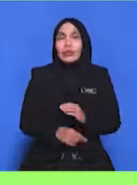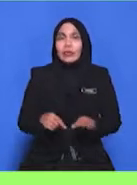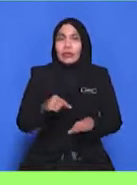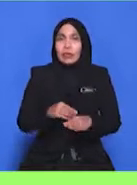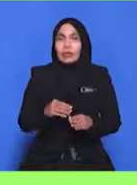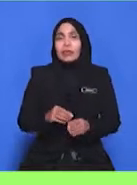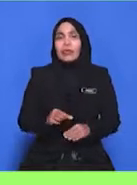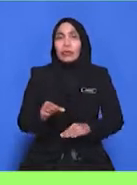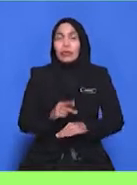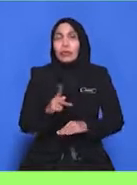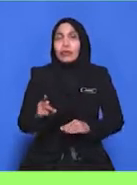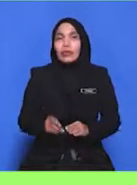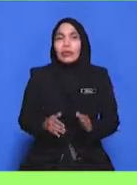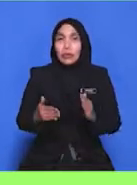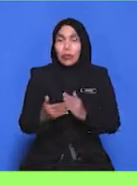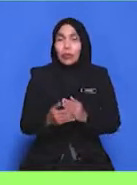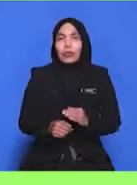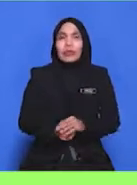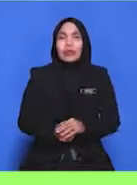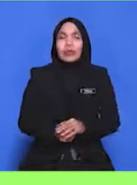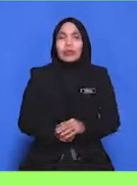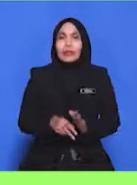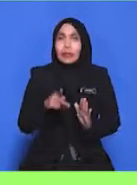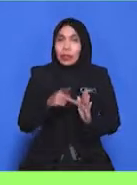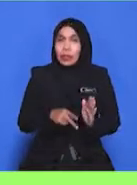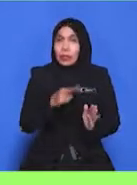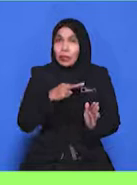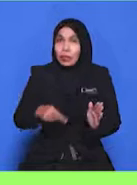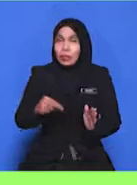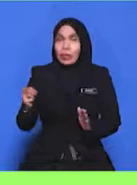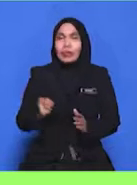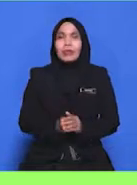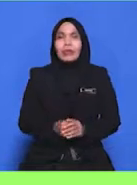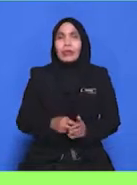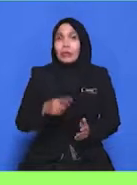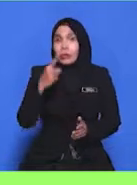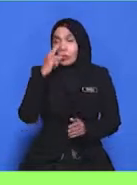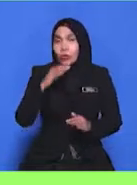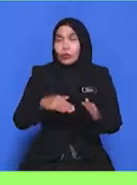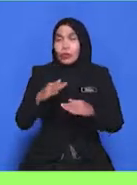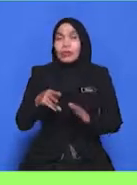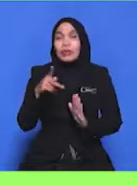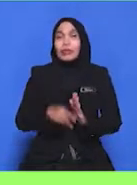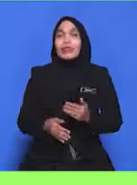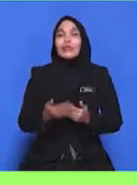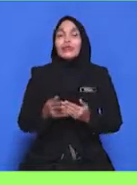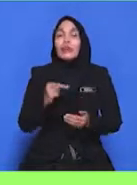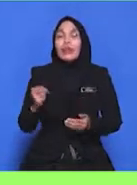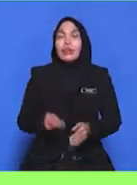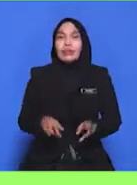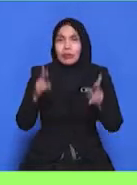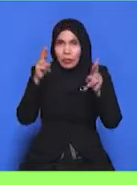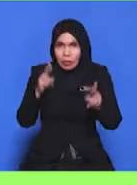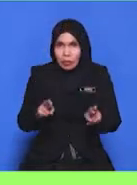untuk membina infrastruktur negara dan untuk membina kemudahan rakyat. Demi